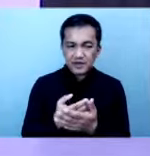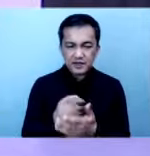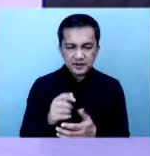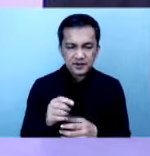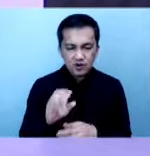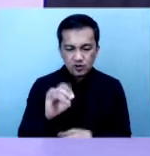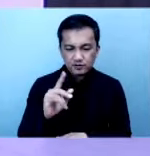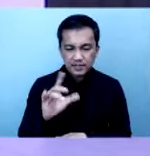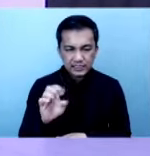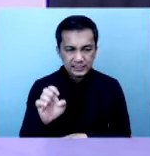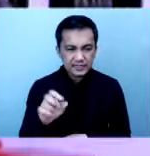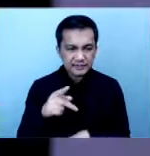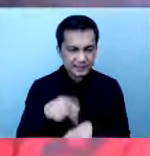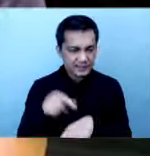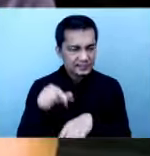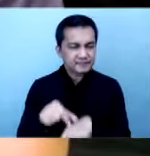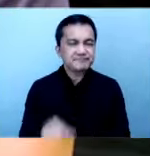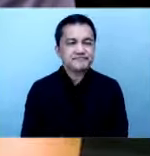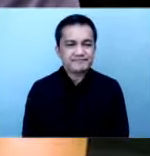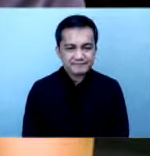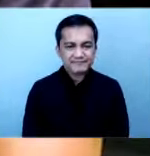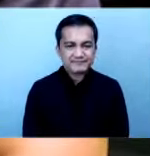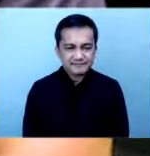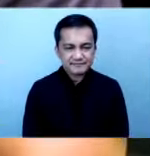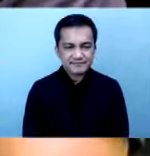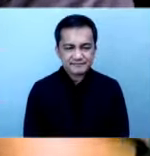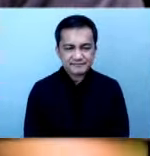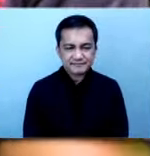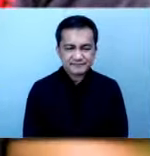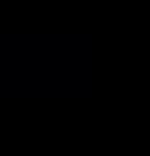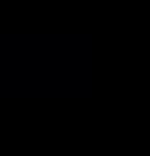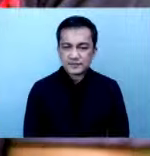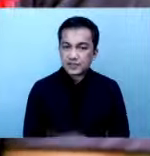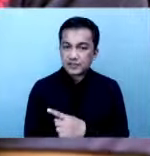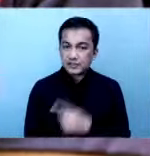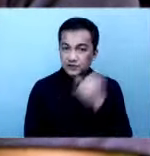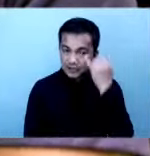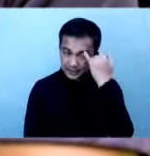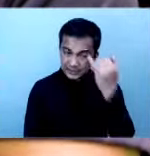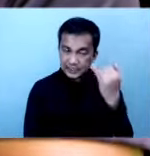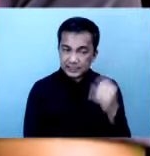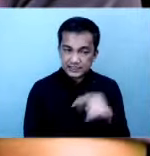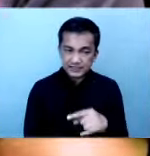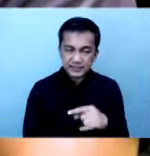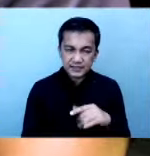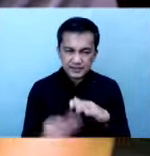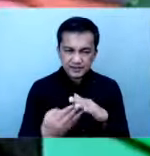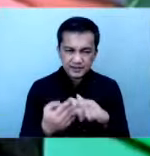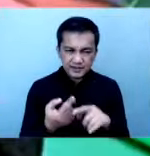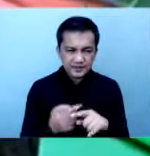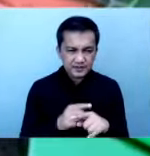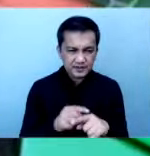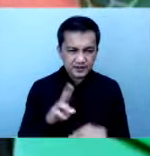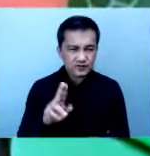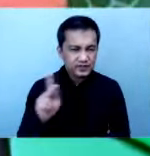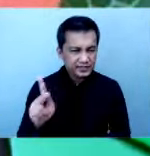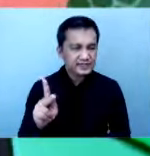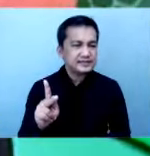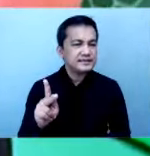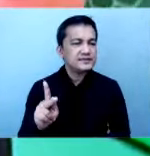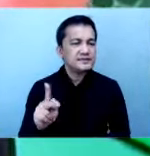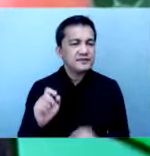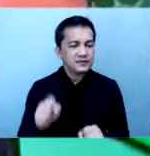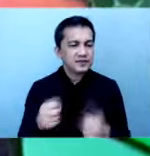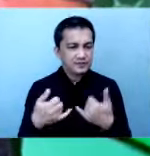course sa Paranaque. Itong idea na to ng thrill skate basically is nanggaling to sa UK. Pwedeng maglaro dito